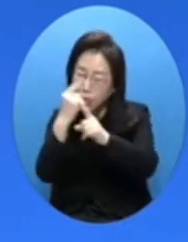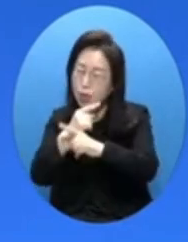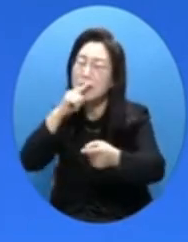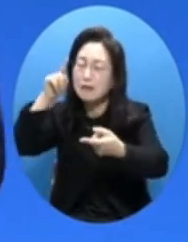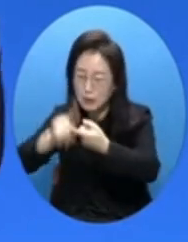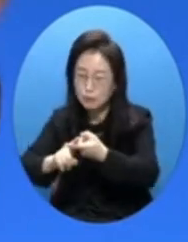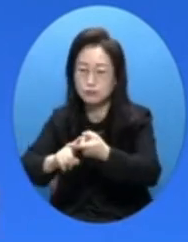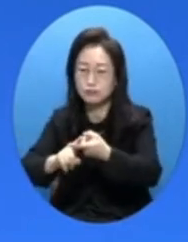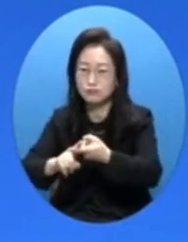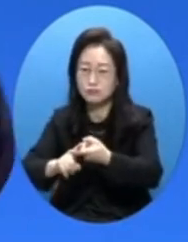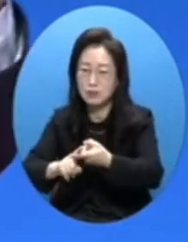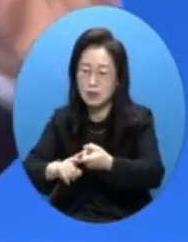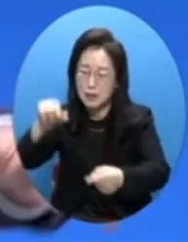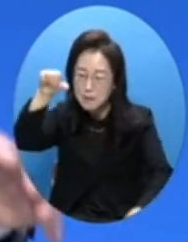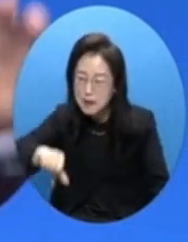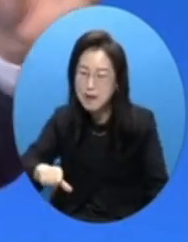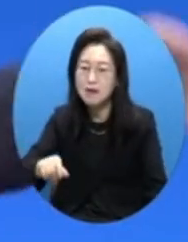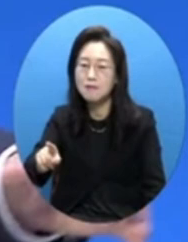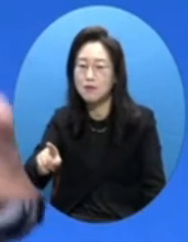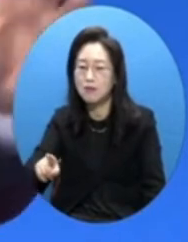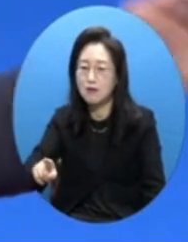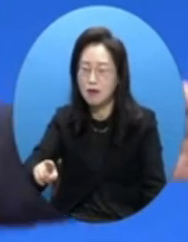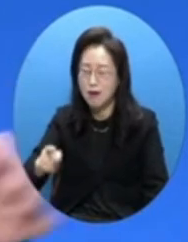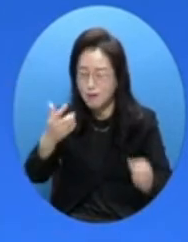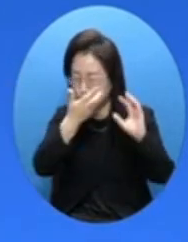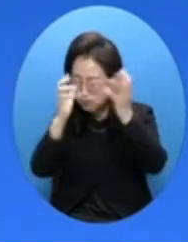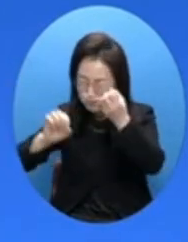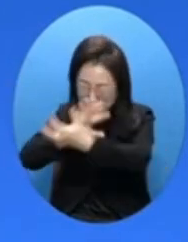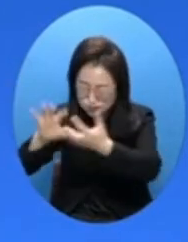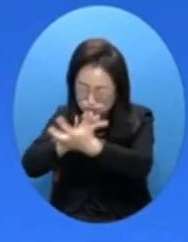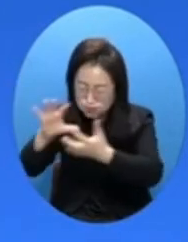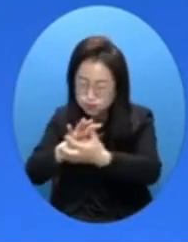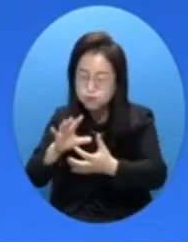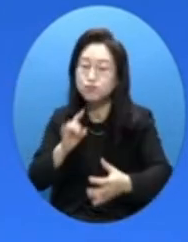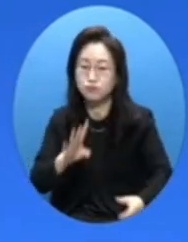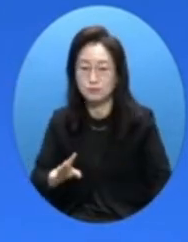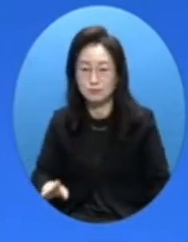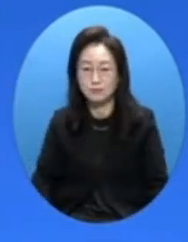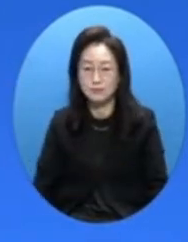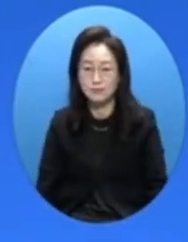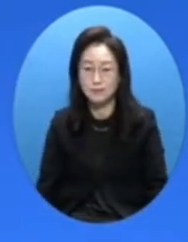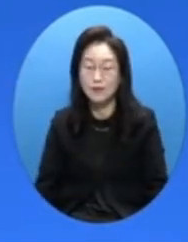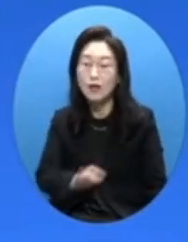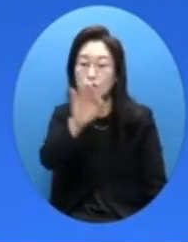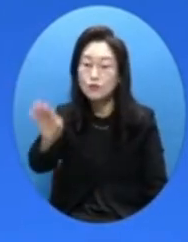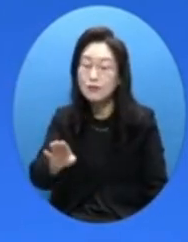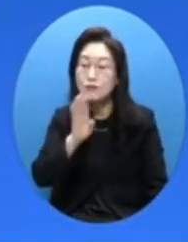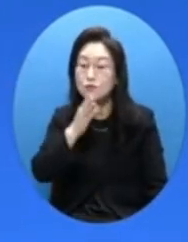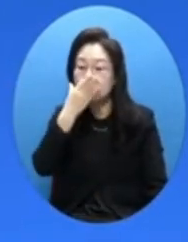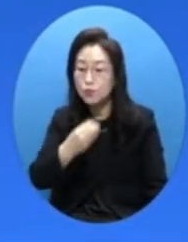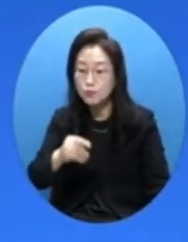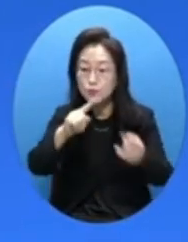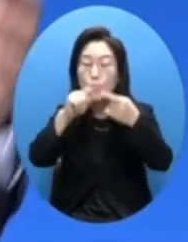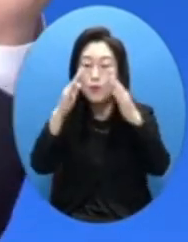열매로 말미암아 되는 것이 없이 그 사람이 뒤죽박죽 엉망진창의 삶을 살게 되는 것입니다. 우리 순복음 성도들만은 절대 긍정 절대